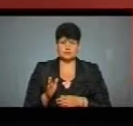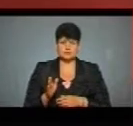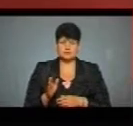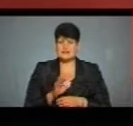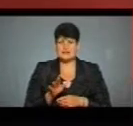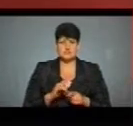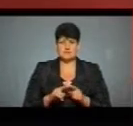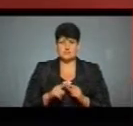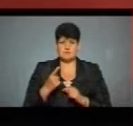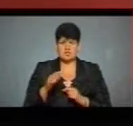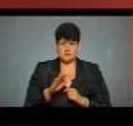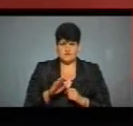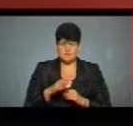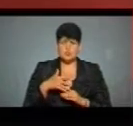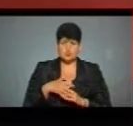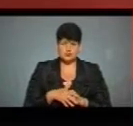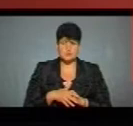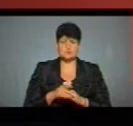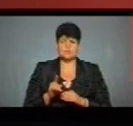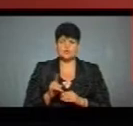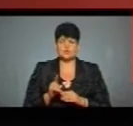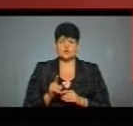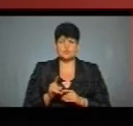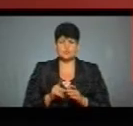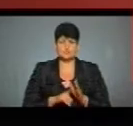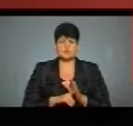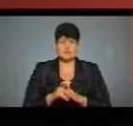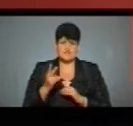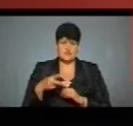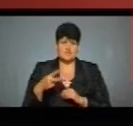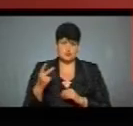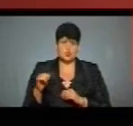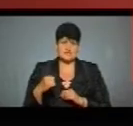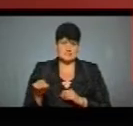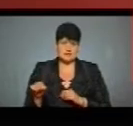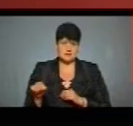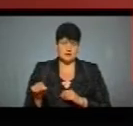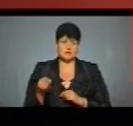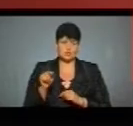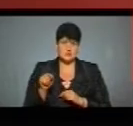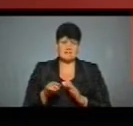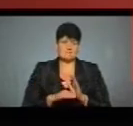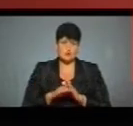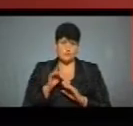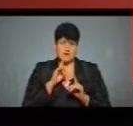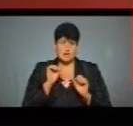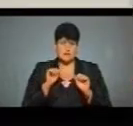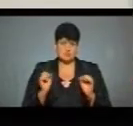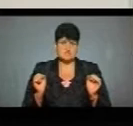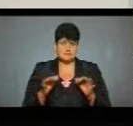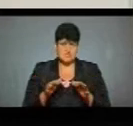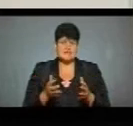не швидше, ніж 1 вересня. Ми розуміємо, тому що відлік починається з 22 серпня, тоді вже Верховна Рада може зібратися і